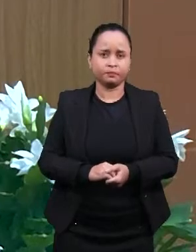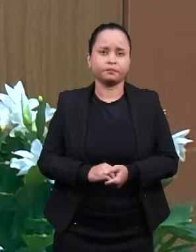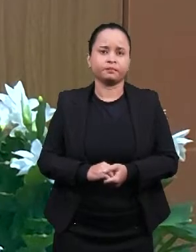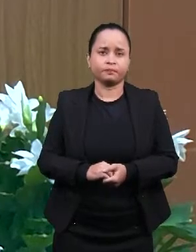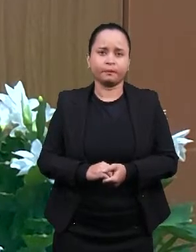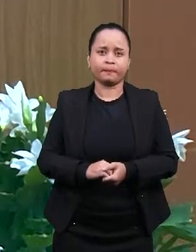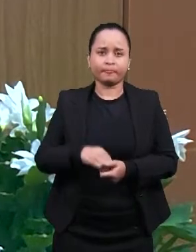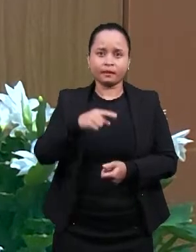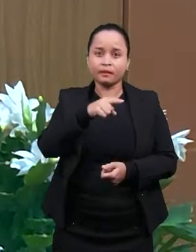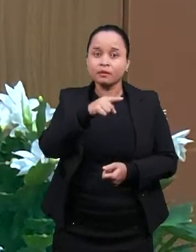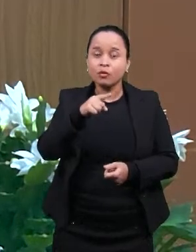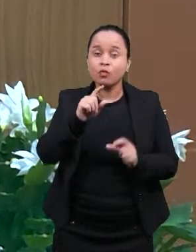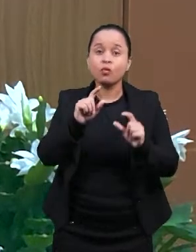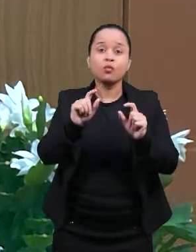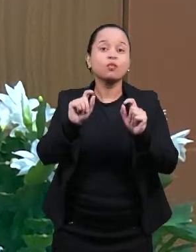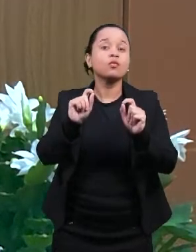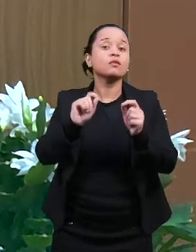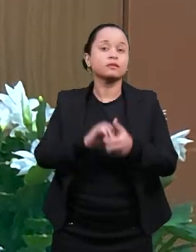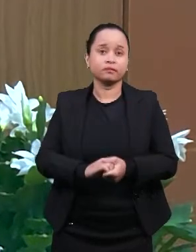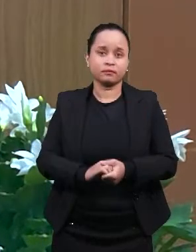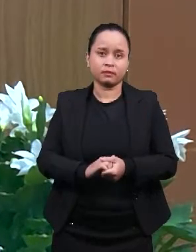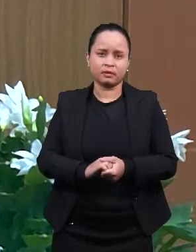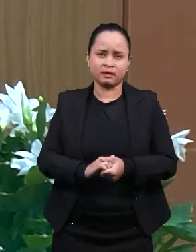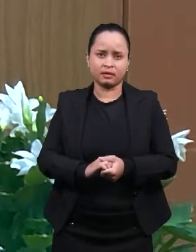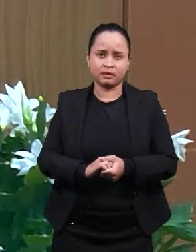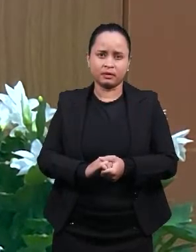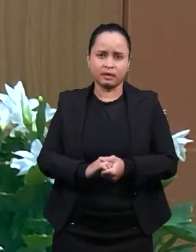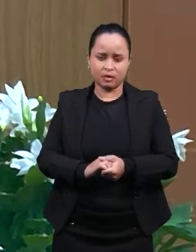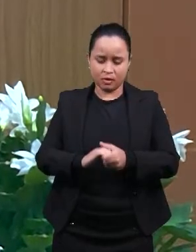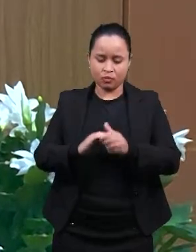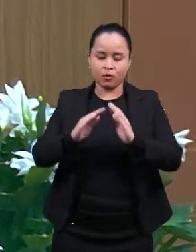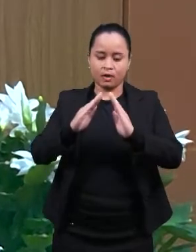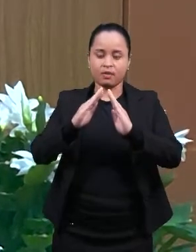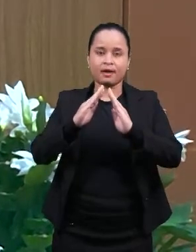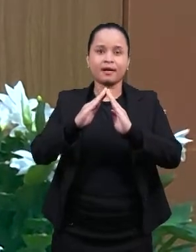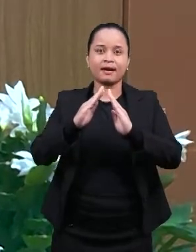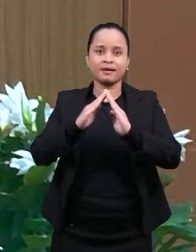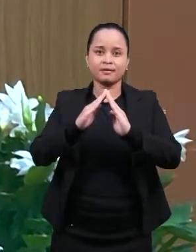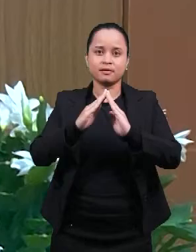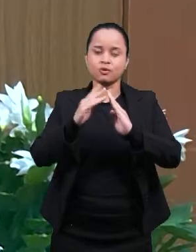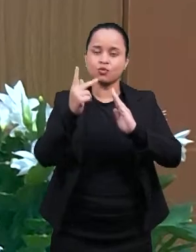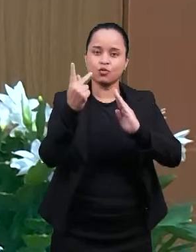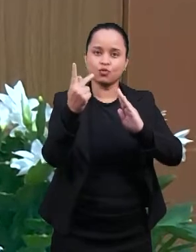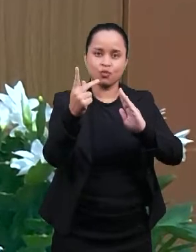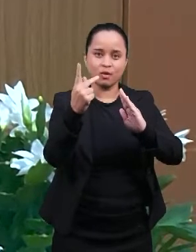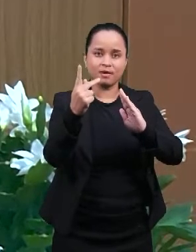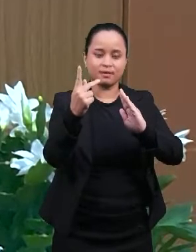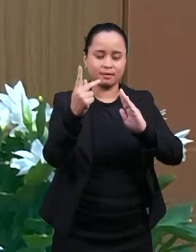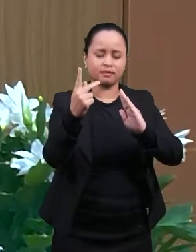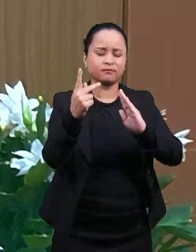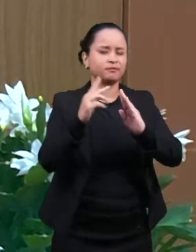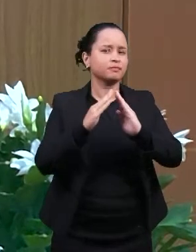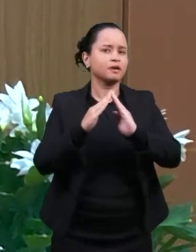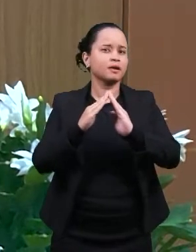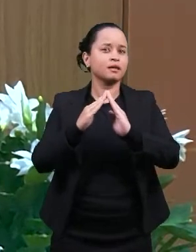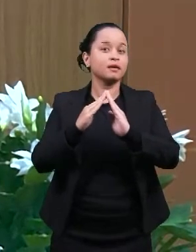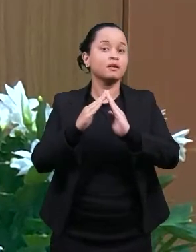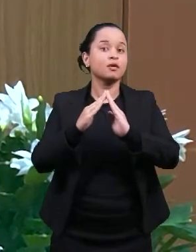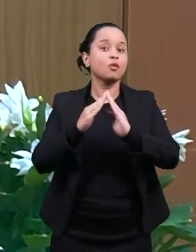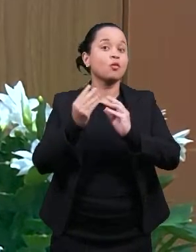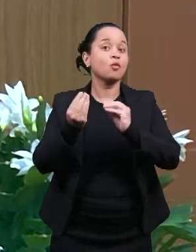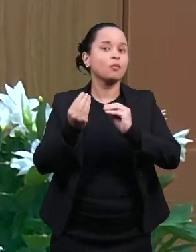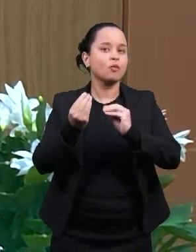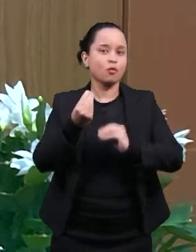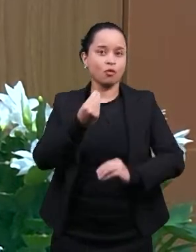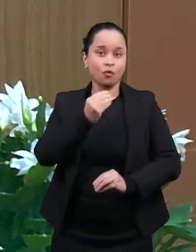ворот Иерусалима, не открывайте ворот вашего дома, не открывайте ворот